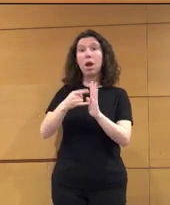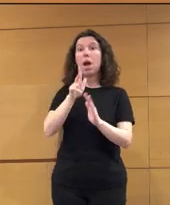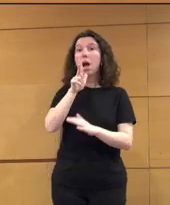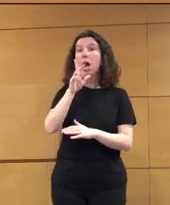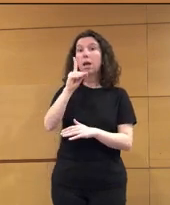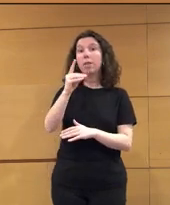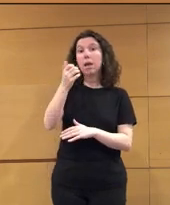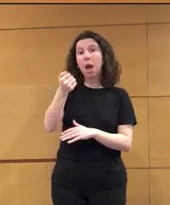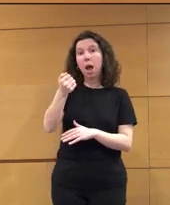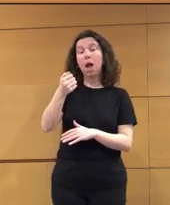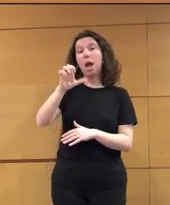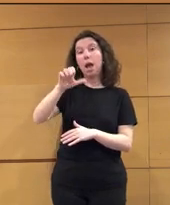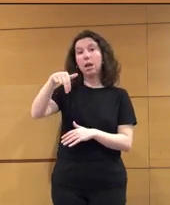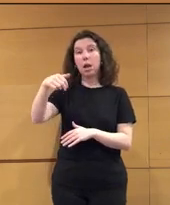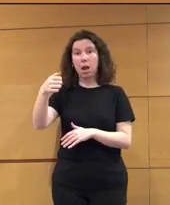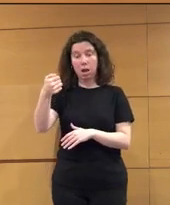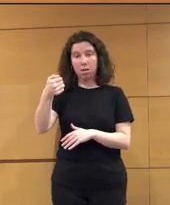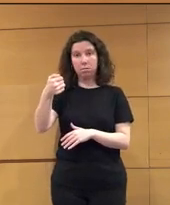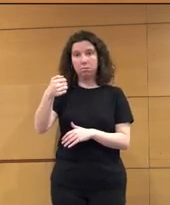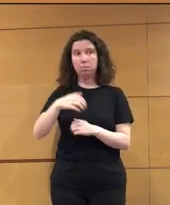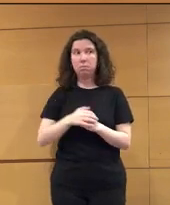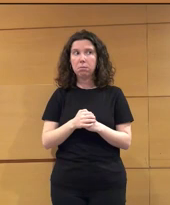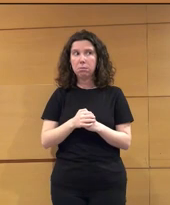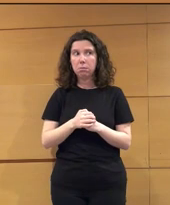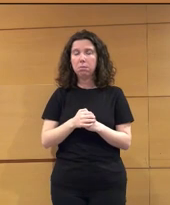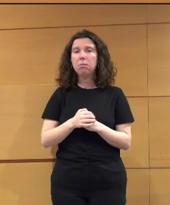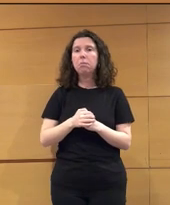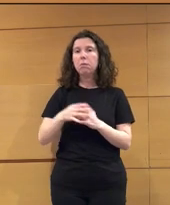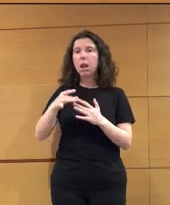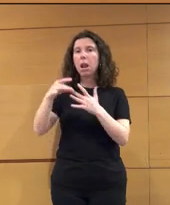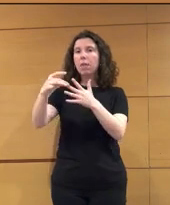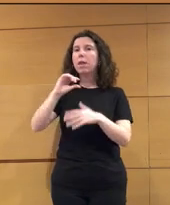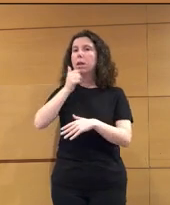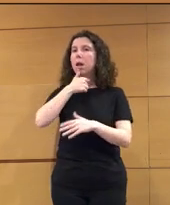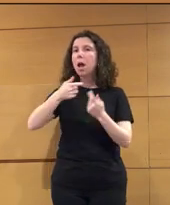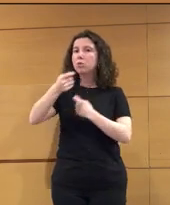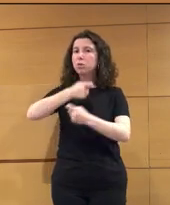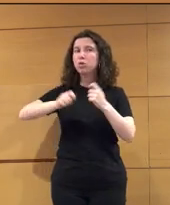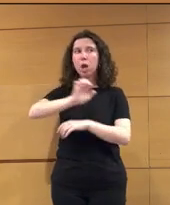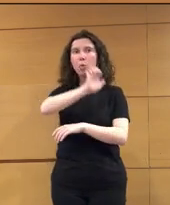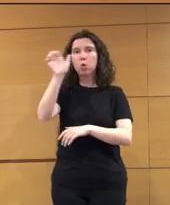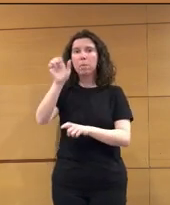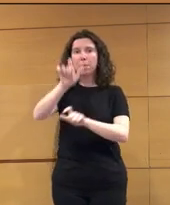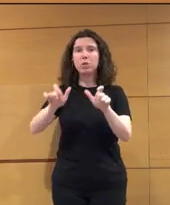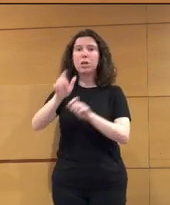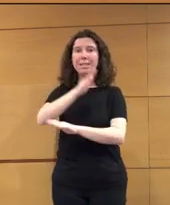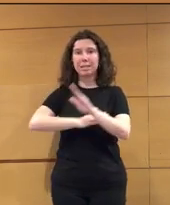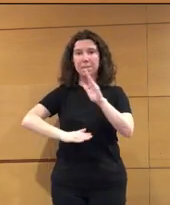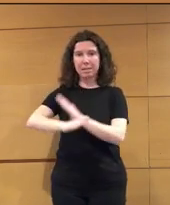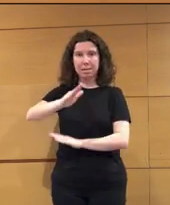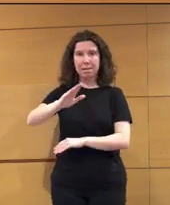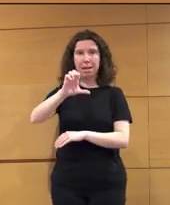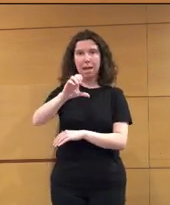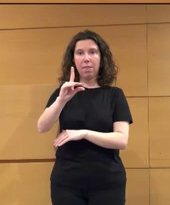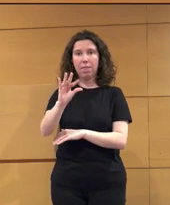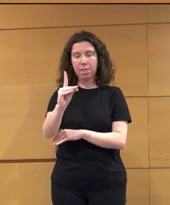A-T-H-E-N-A, i l'està liderant l'Associació Europea de Persones amb Discapacitat, EDF. Doncs en aquest